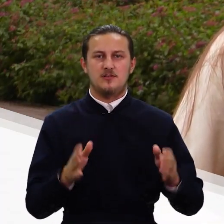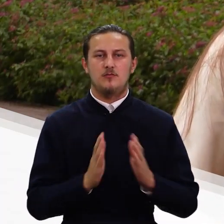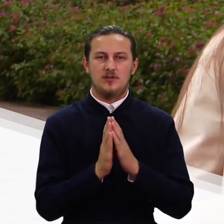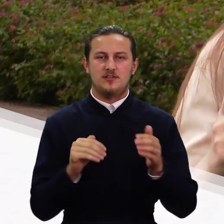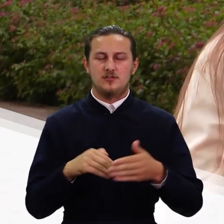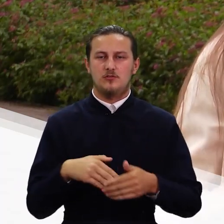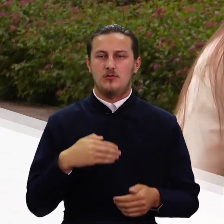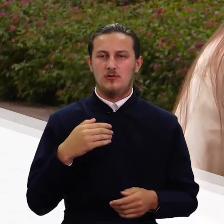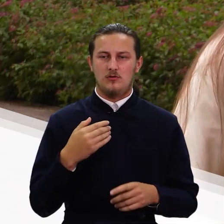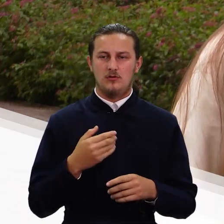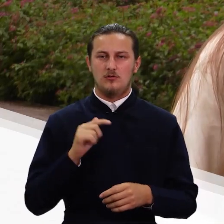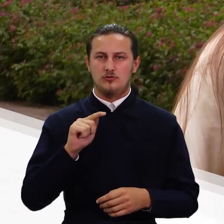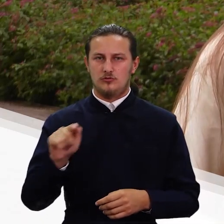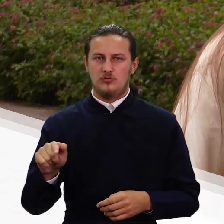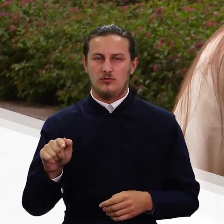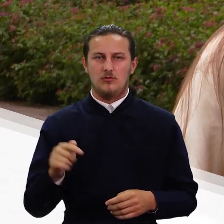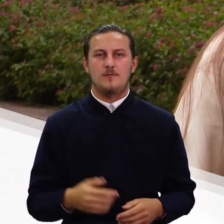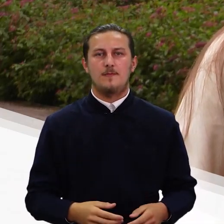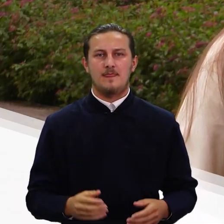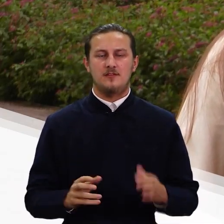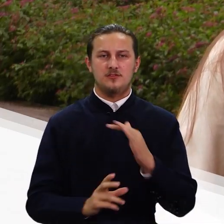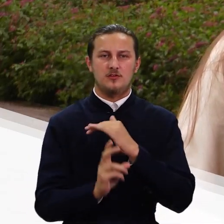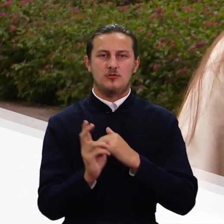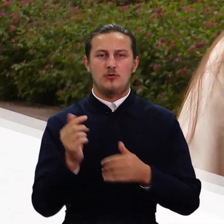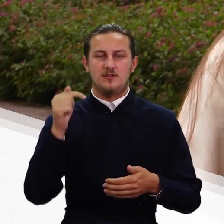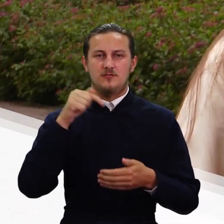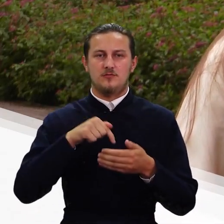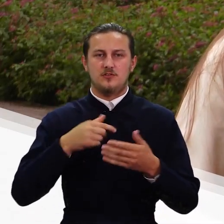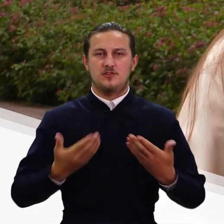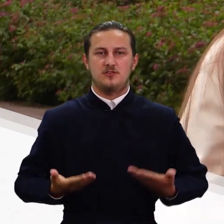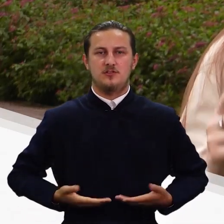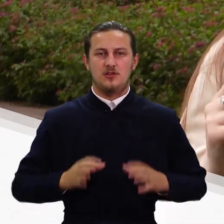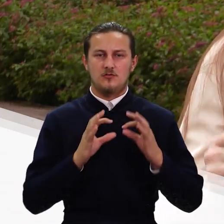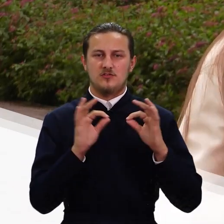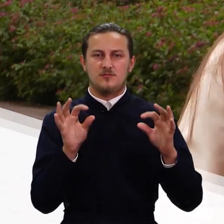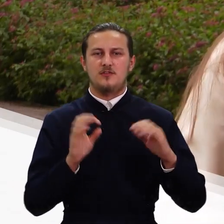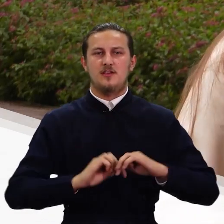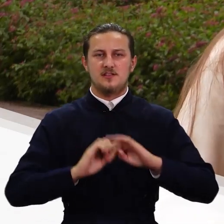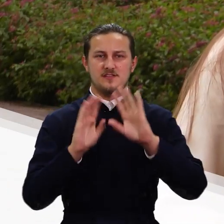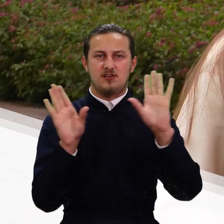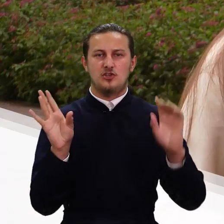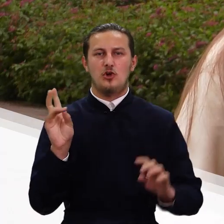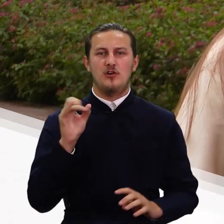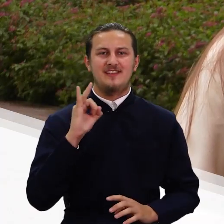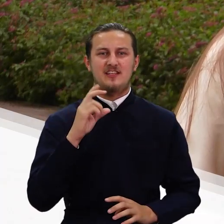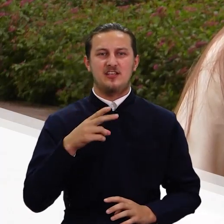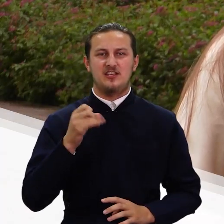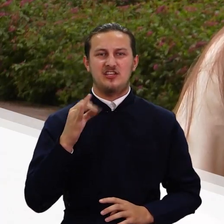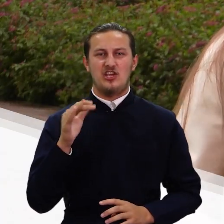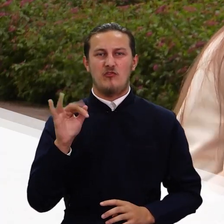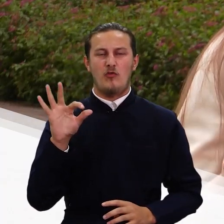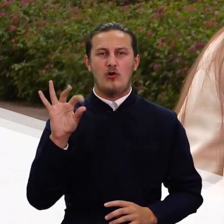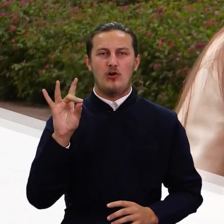небезпеки. Церковне закулісся розповідає про преподобного Нікіфора Прокаженого та можливості освятити своє